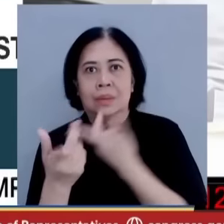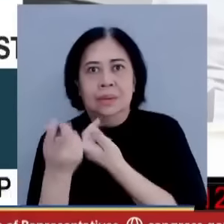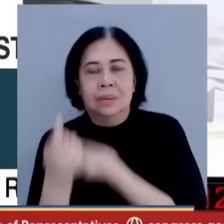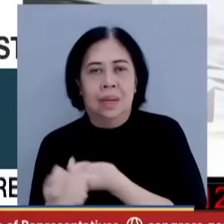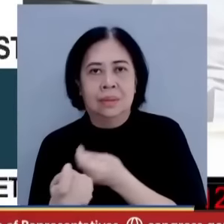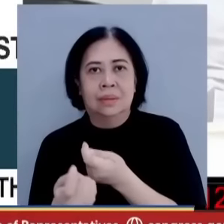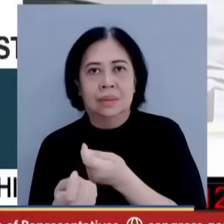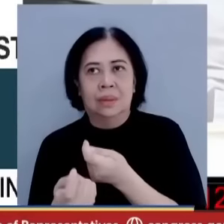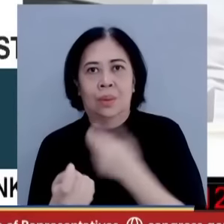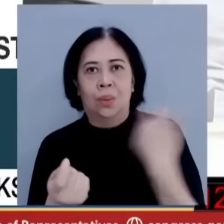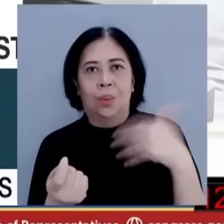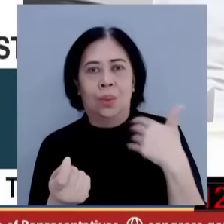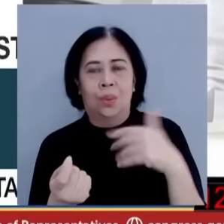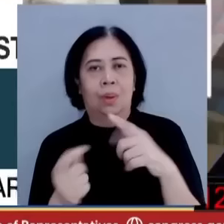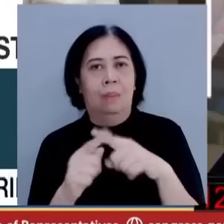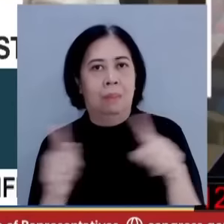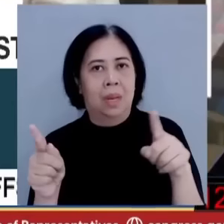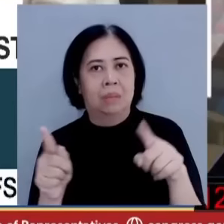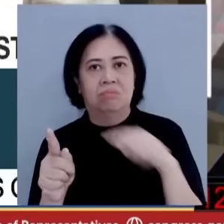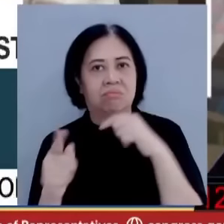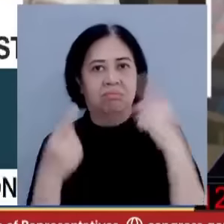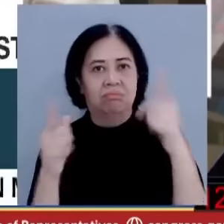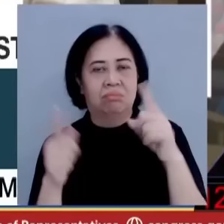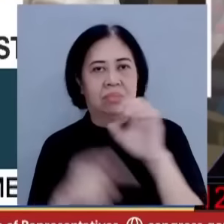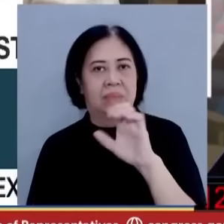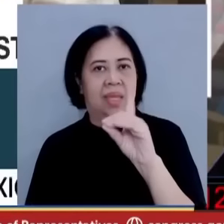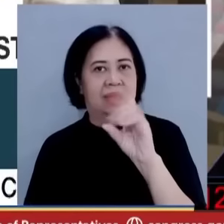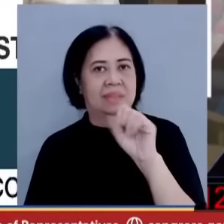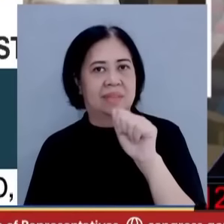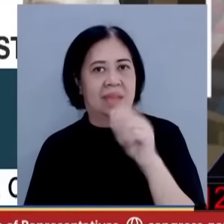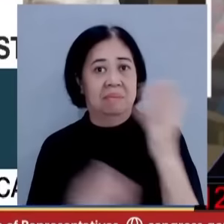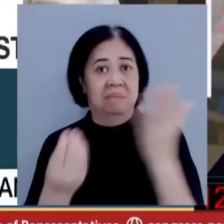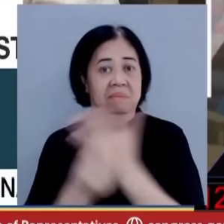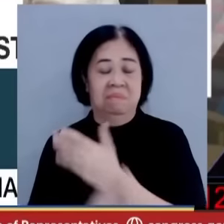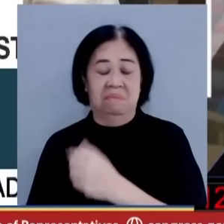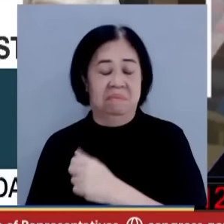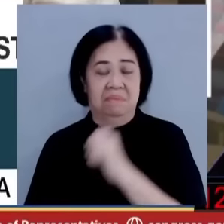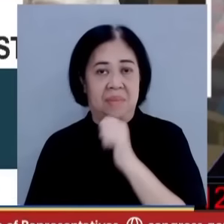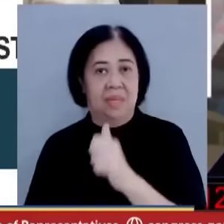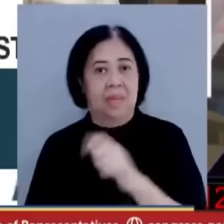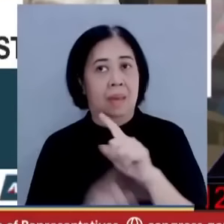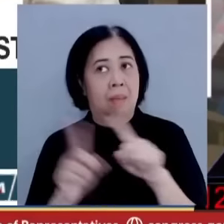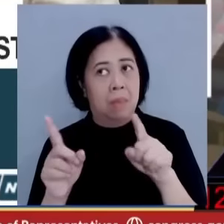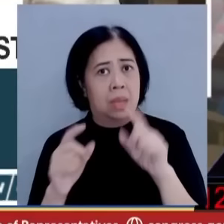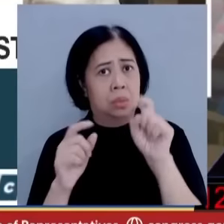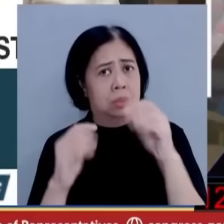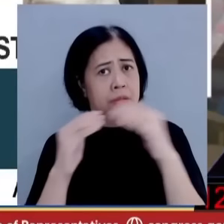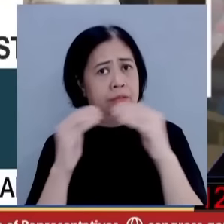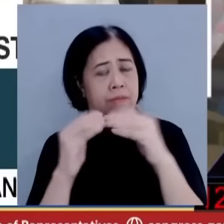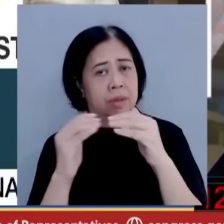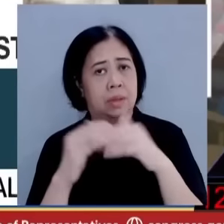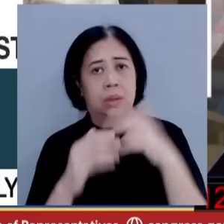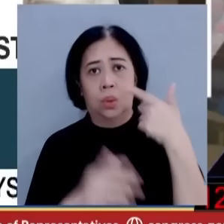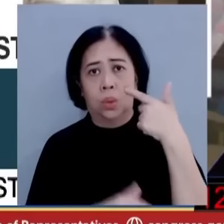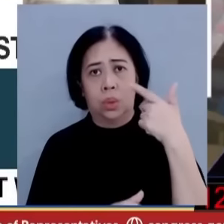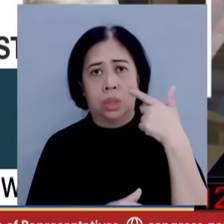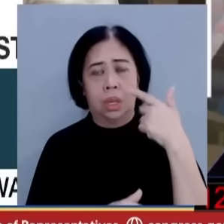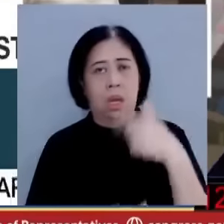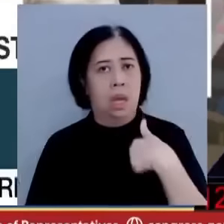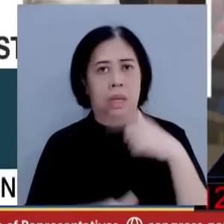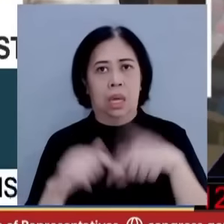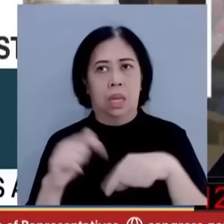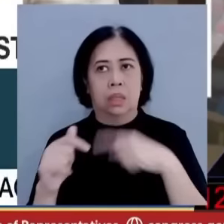lumalabas. Mm-hmm. Pero hindi natuloy yung EDSA. And to be fair with former President Gloria Macapagal Arroyo, hindi ko sasabihin